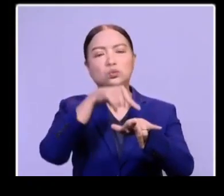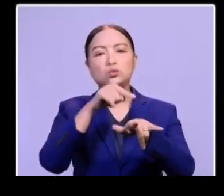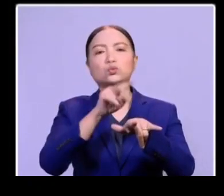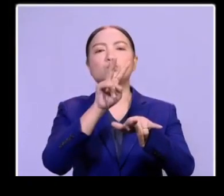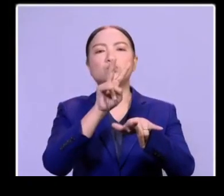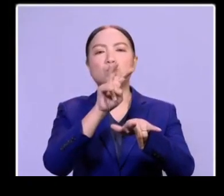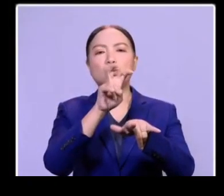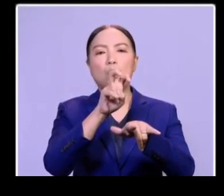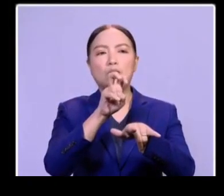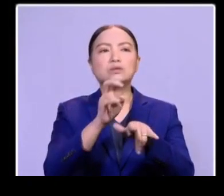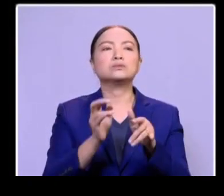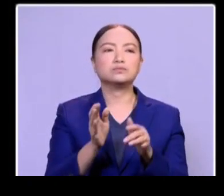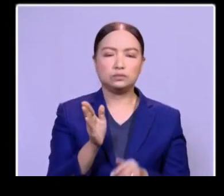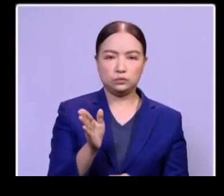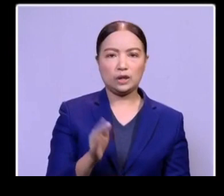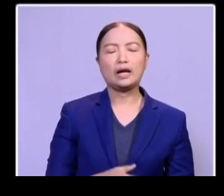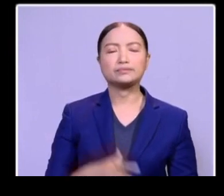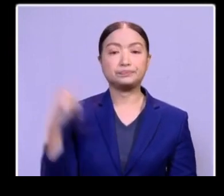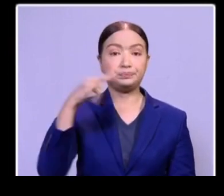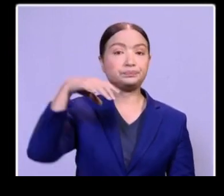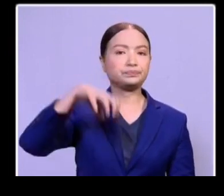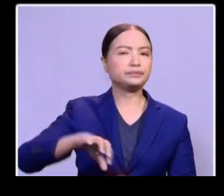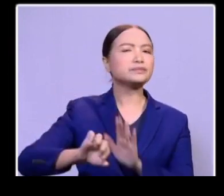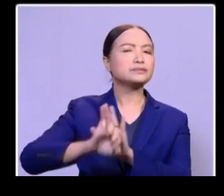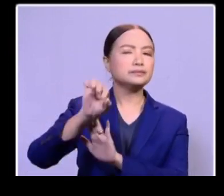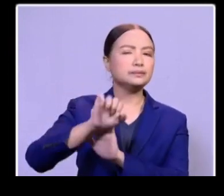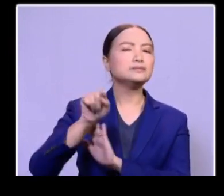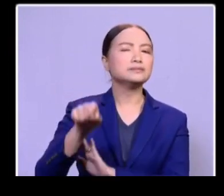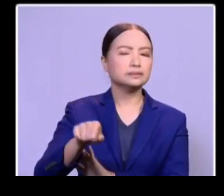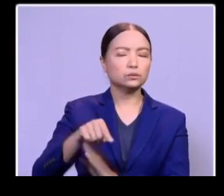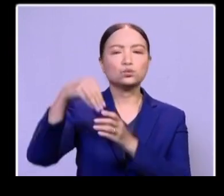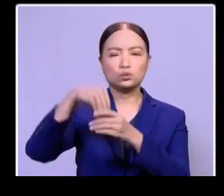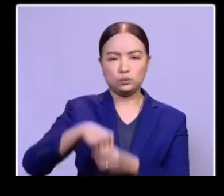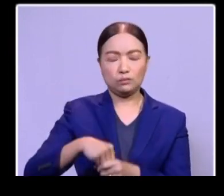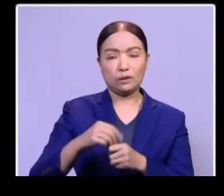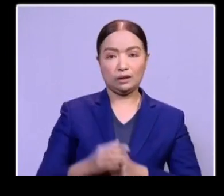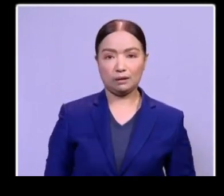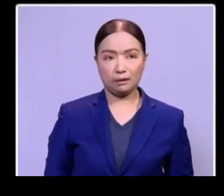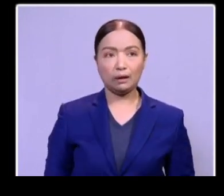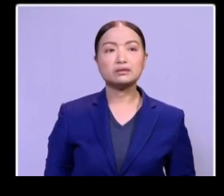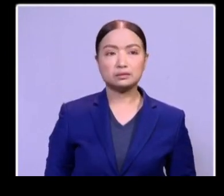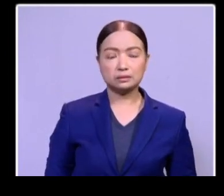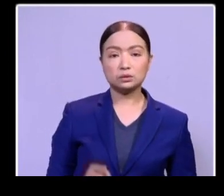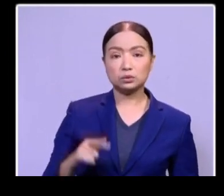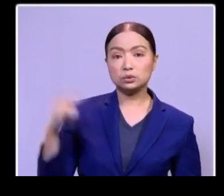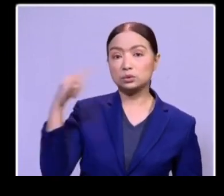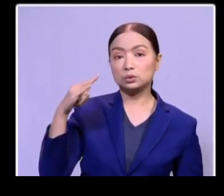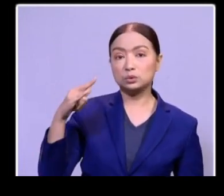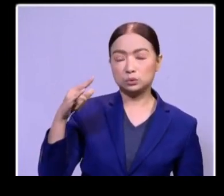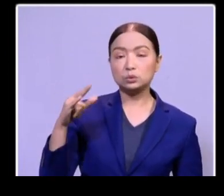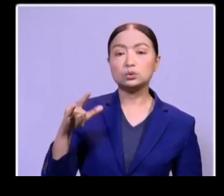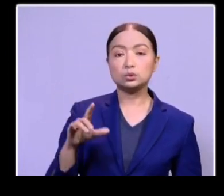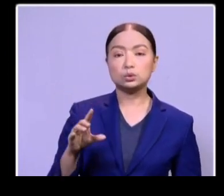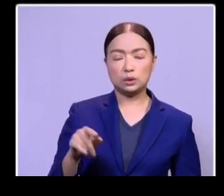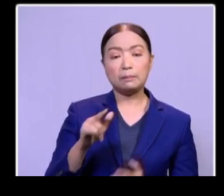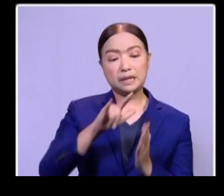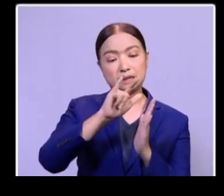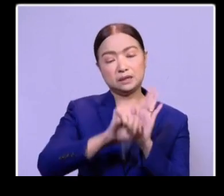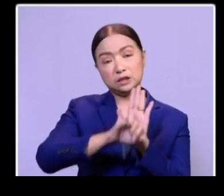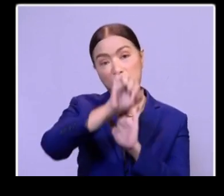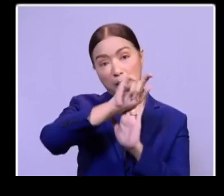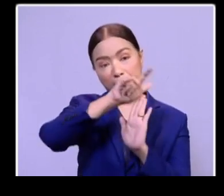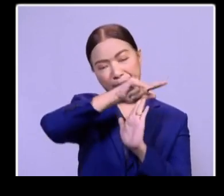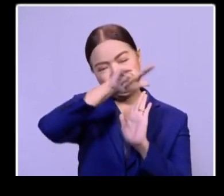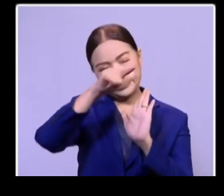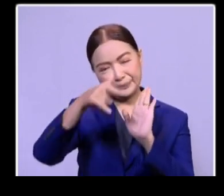ามบินเชียงใหม่แล้วก็ยังไม่นับไฟที่จะต้องบินจากปลายทางดอนเมืองเนี่ยก็คือเชียงใหม่ไปดอนเมืองด้วยดังนั้